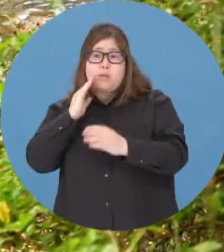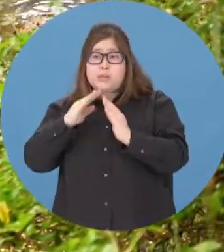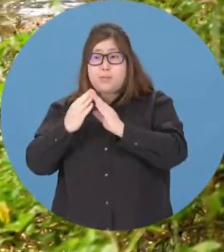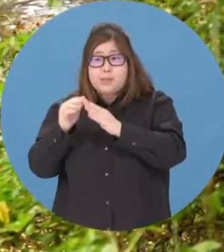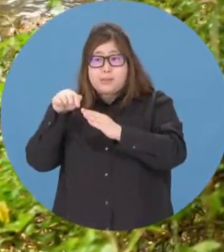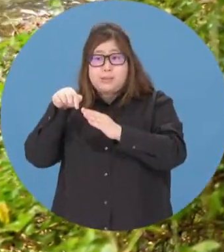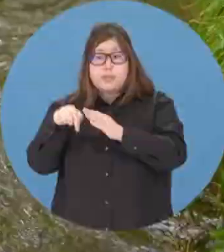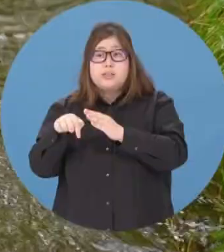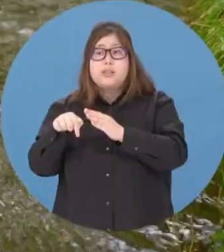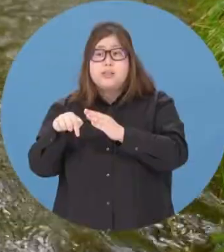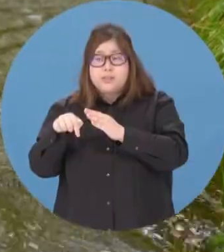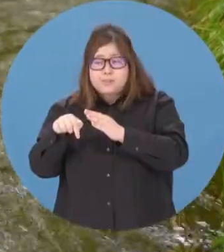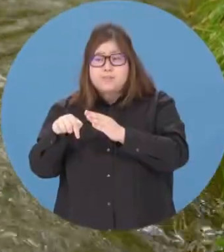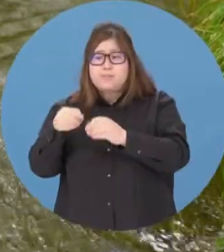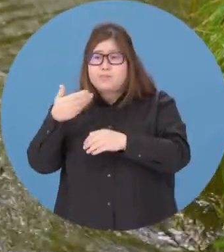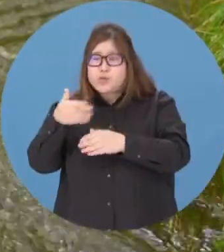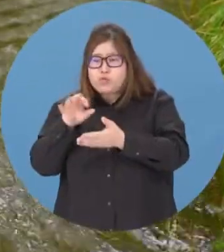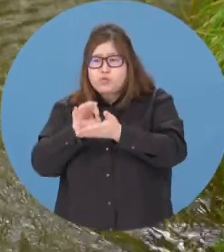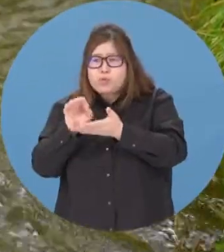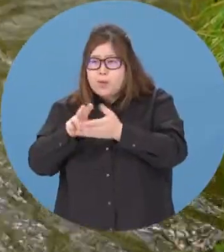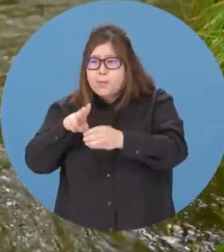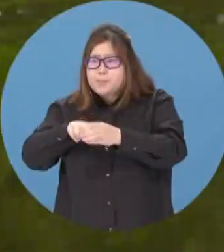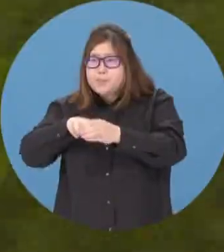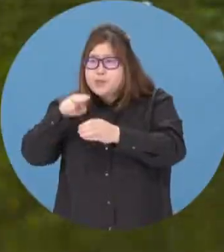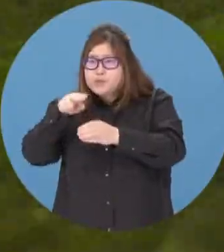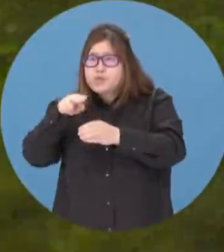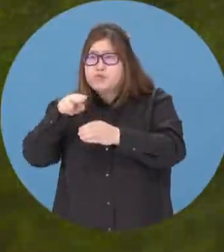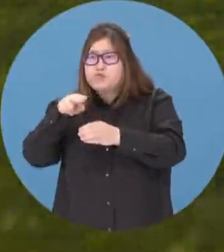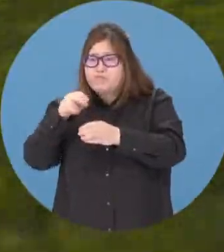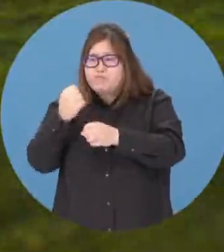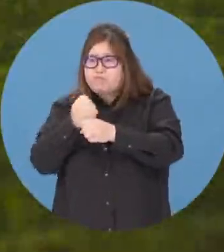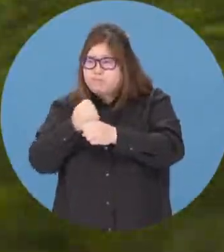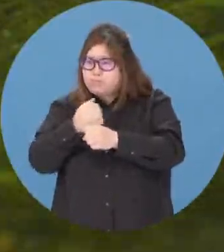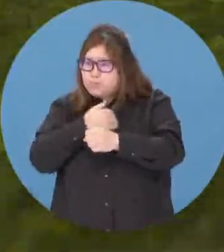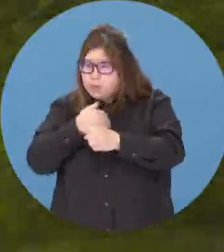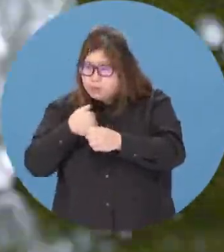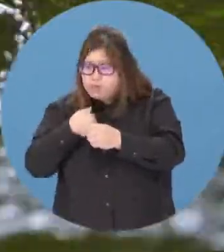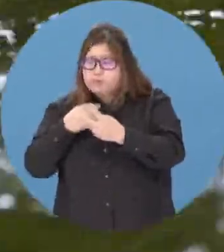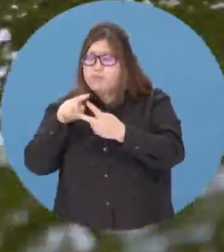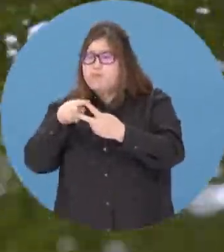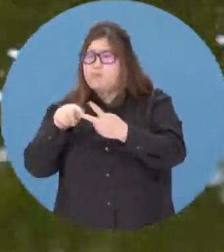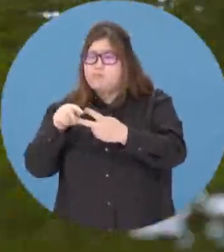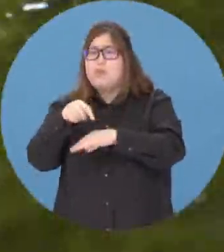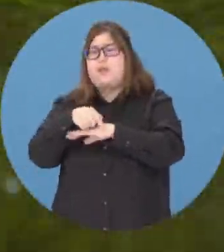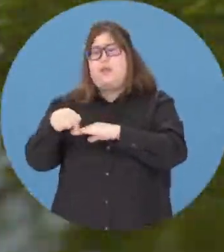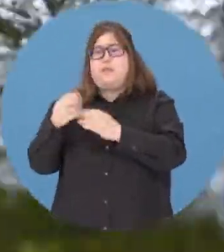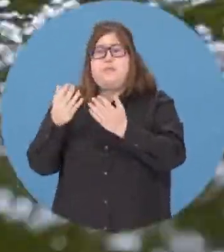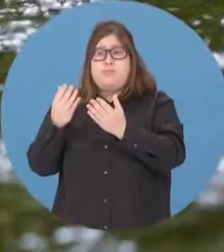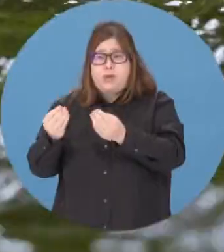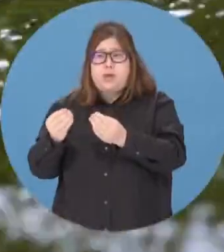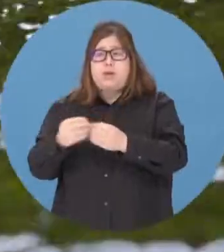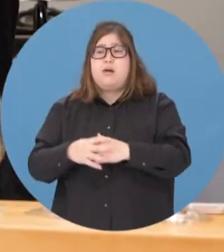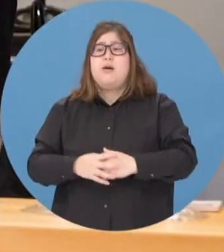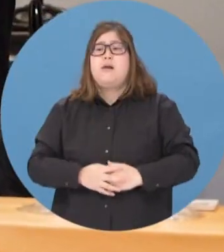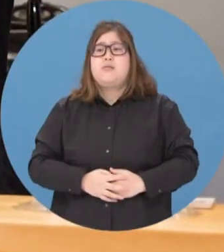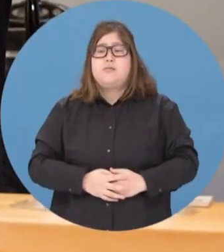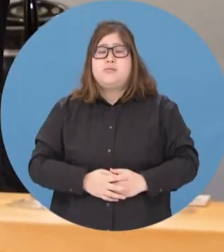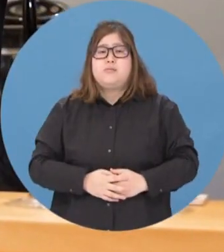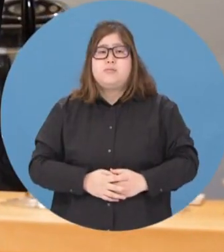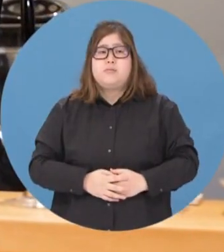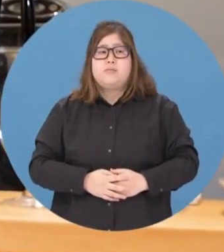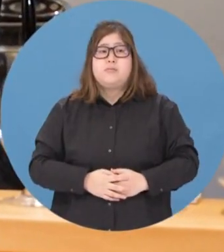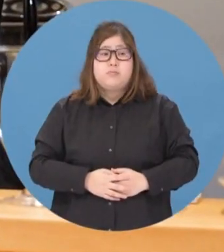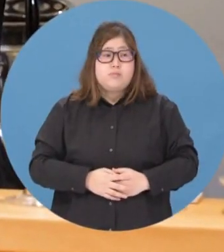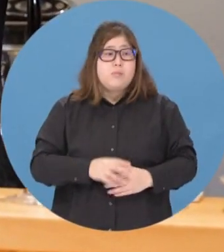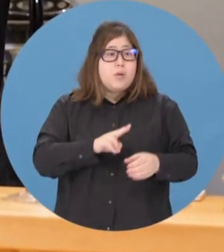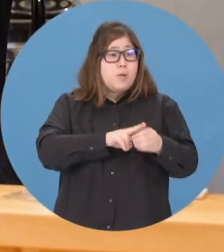としてあるので、美味しい水を使ったクラフトビールっていうのが、作れるんじゃないかと思って計画しました。 どんな種